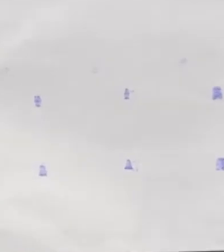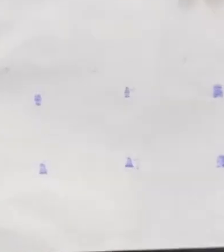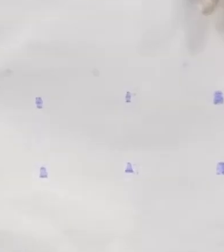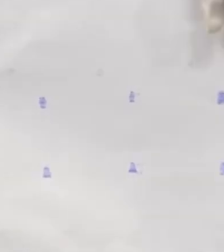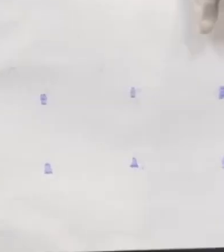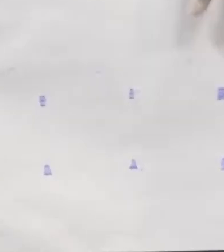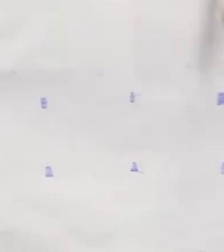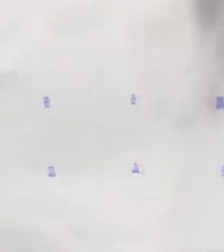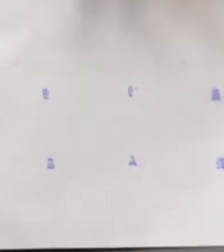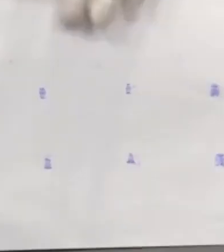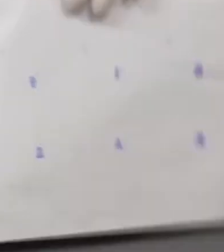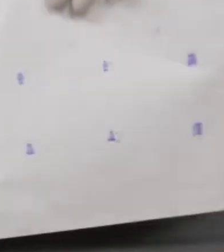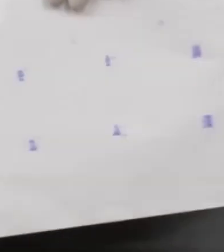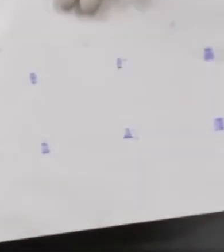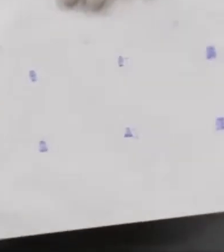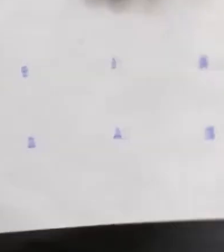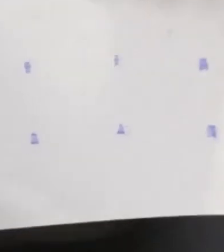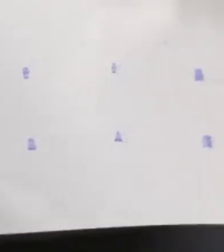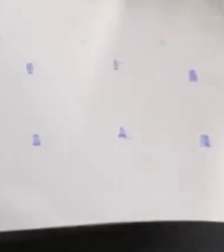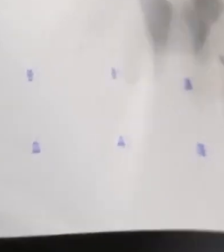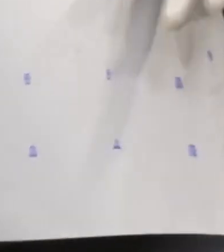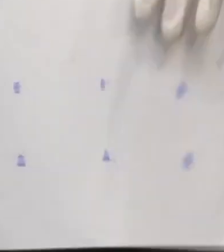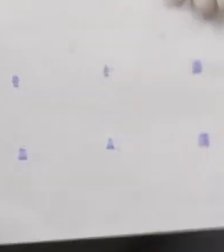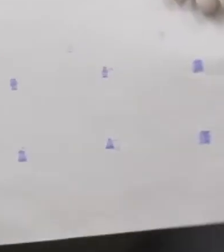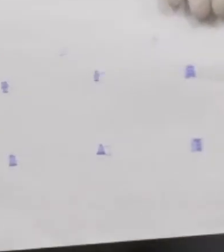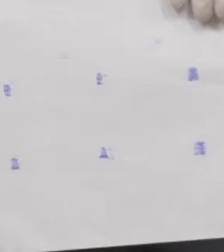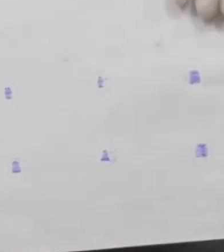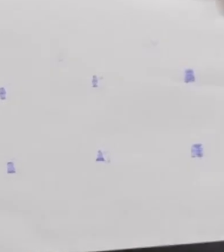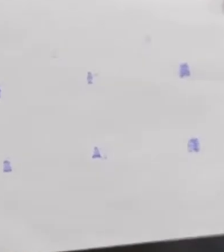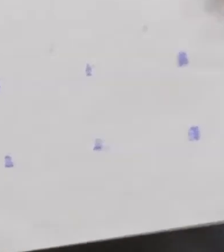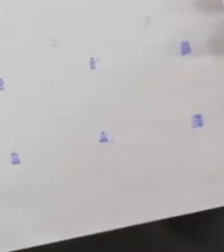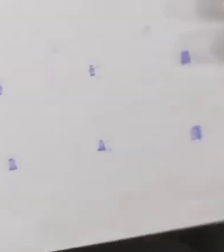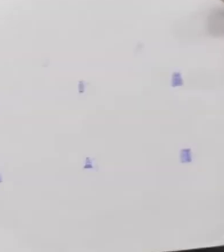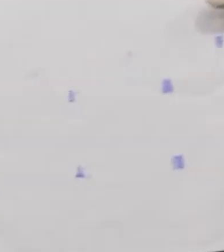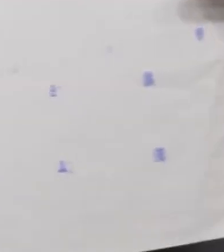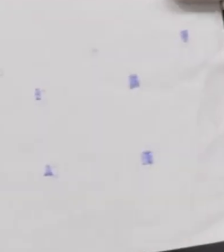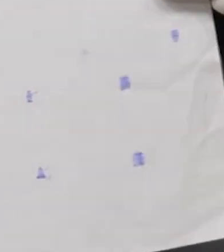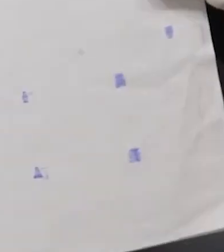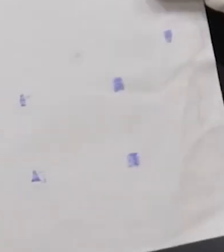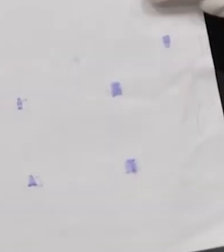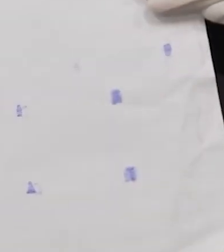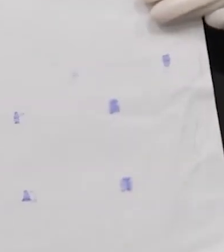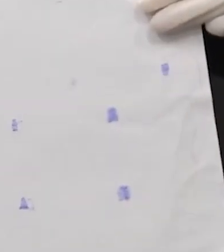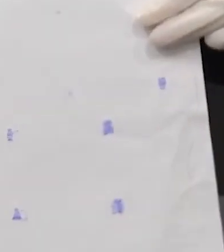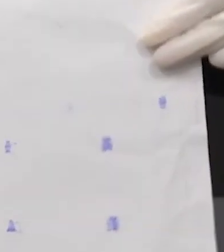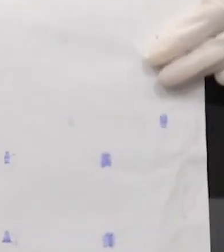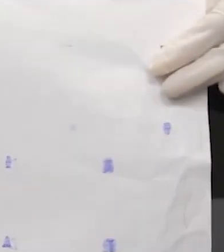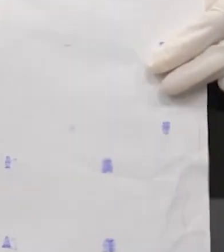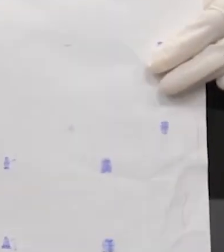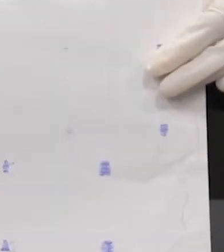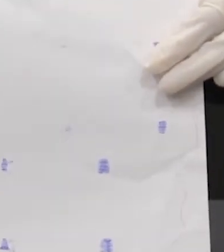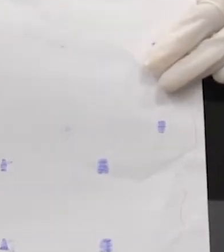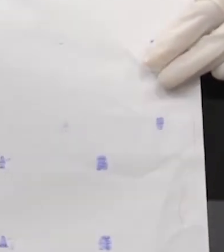طبعت لدينا هنا مسافات او نقاط اللي هو احنا نسميه ماذا ممتاز نسميه